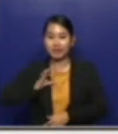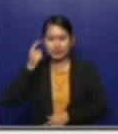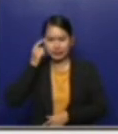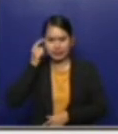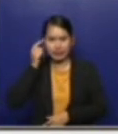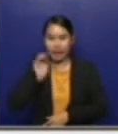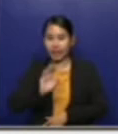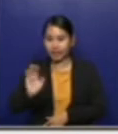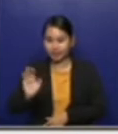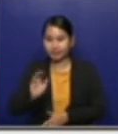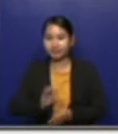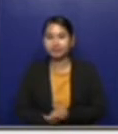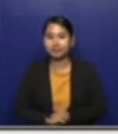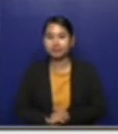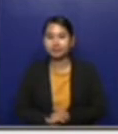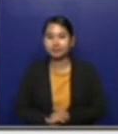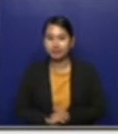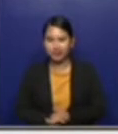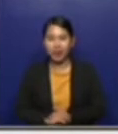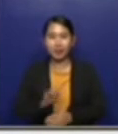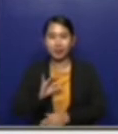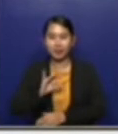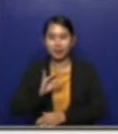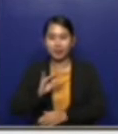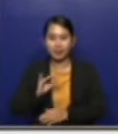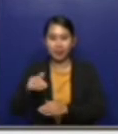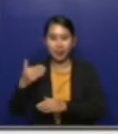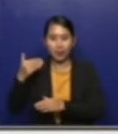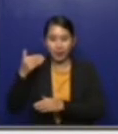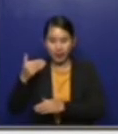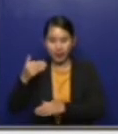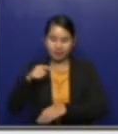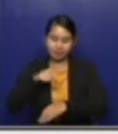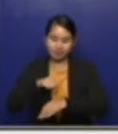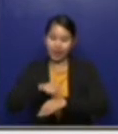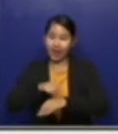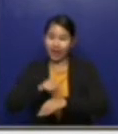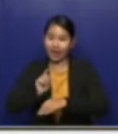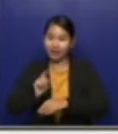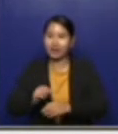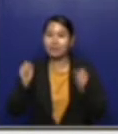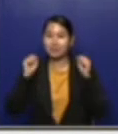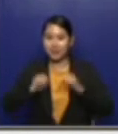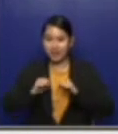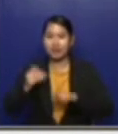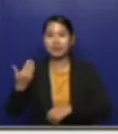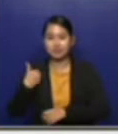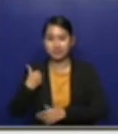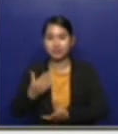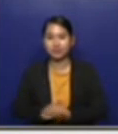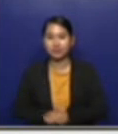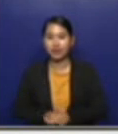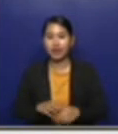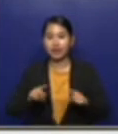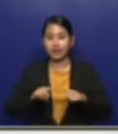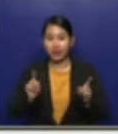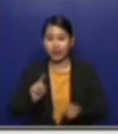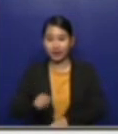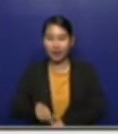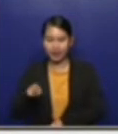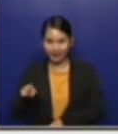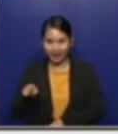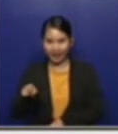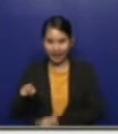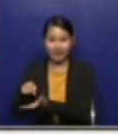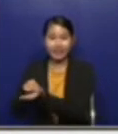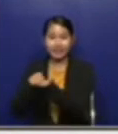ไม่นานนี้เนี่ยอีกสักพักเราก็ลงมติแล้วเชื่อว่าฟังทั้งหมดแต่ยัตติหนึ่งรัฐบาลจะ